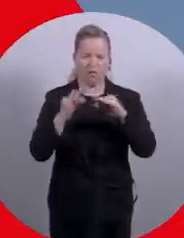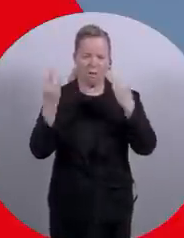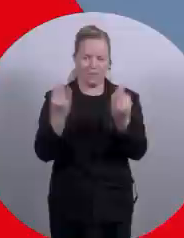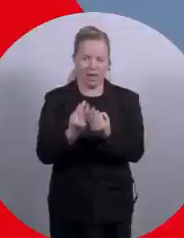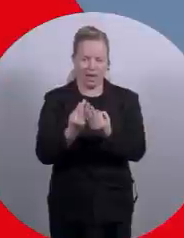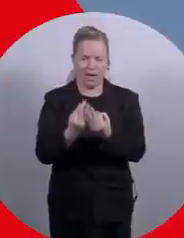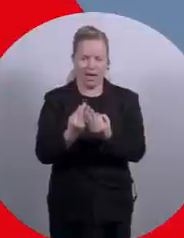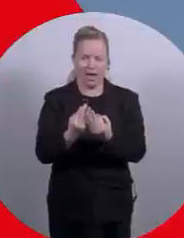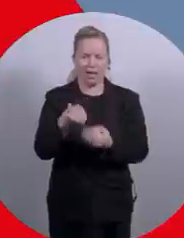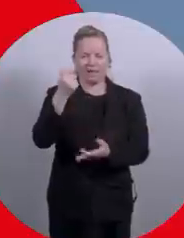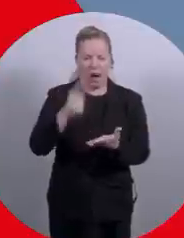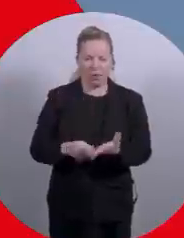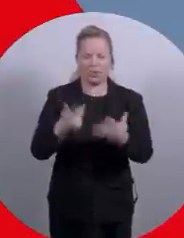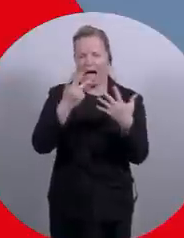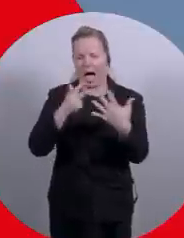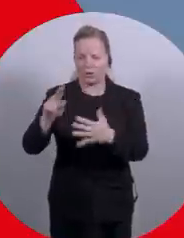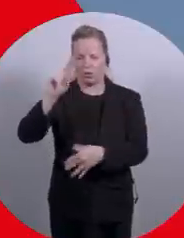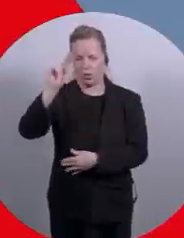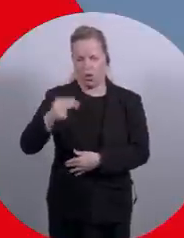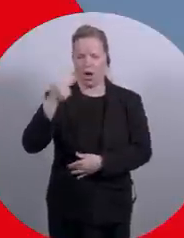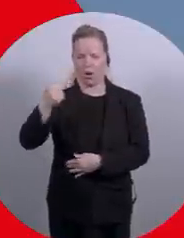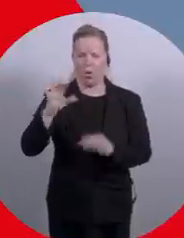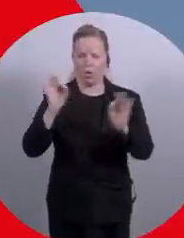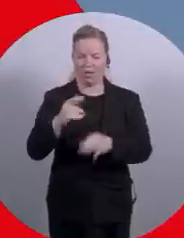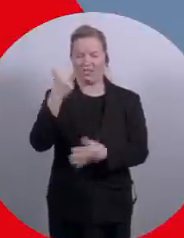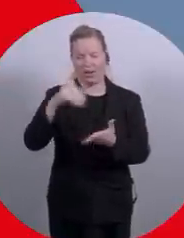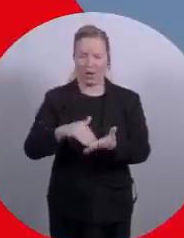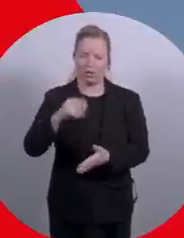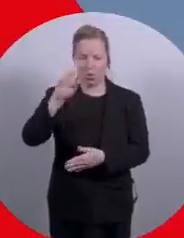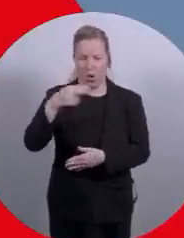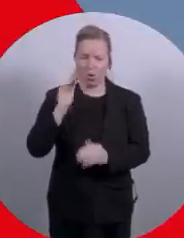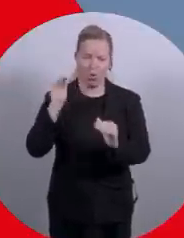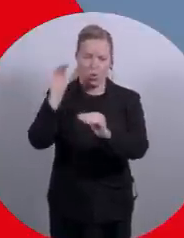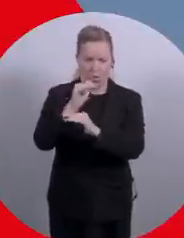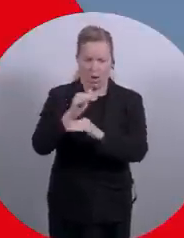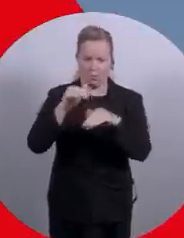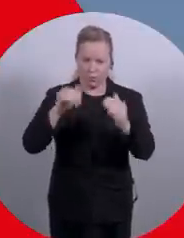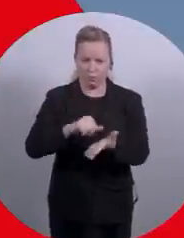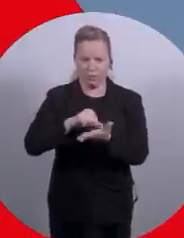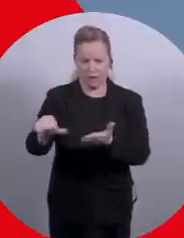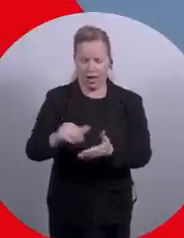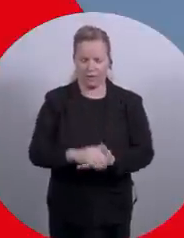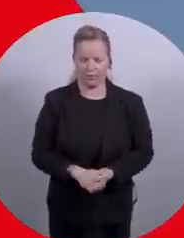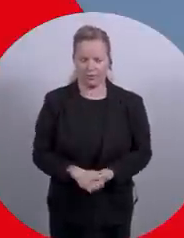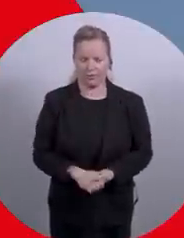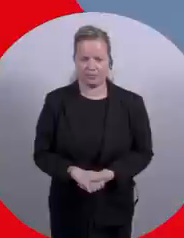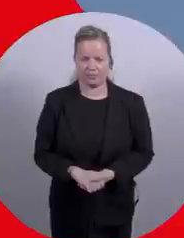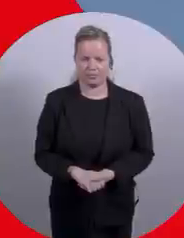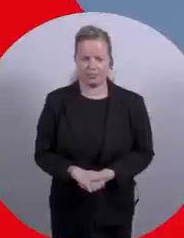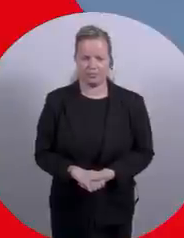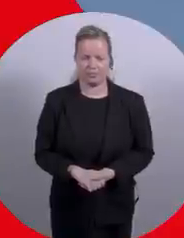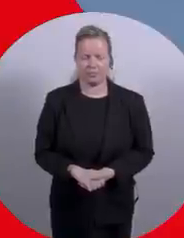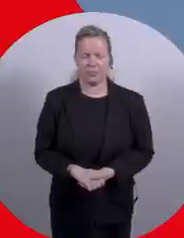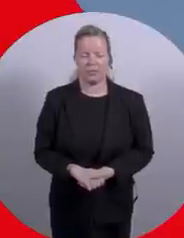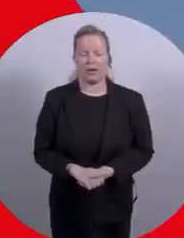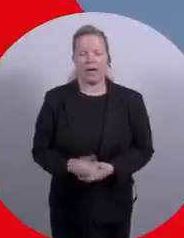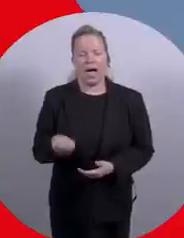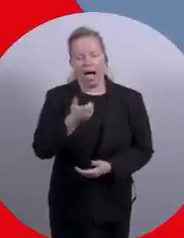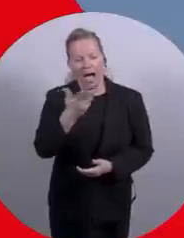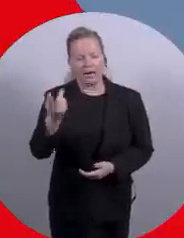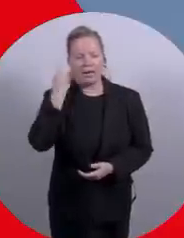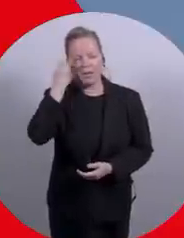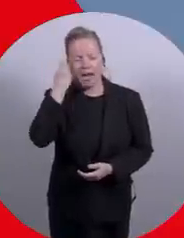1800 Euro oder mittlerweile über 2000 Euro zum Teil man möchte meinen dass deshalb